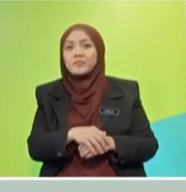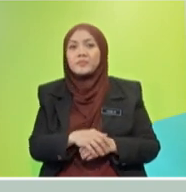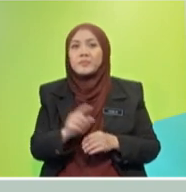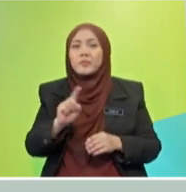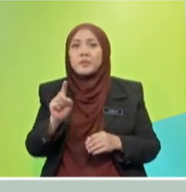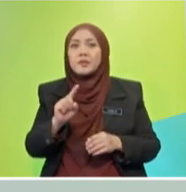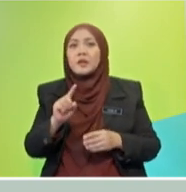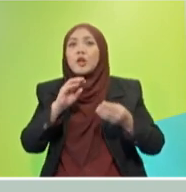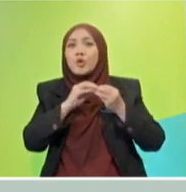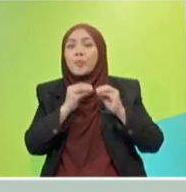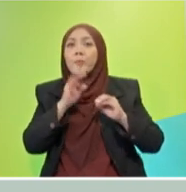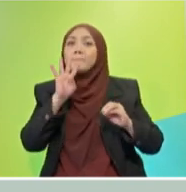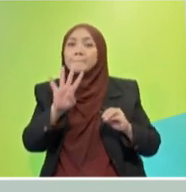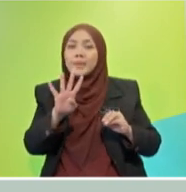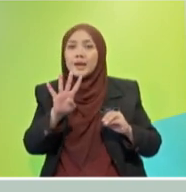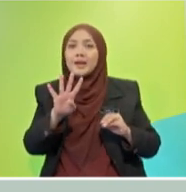ya